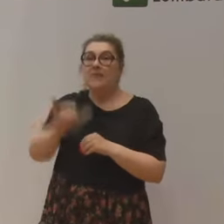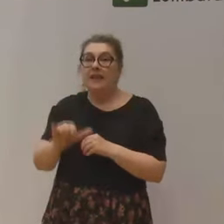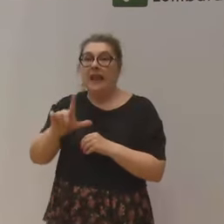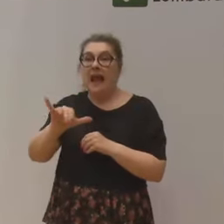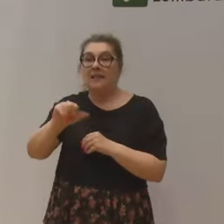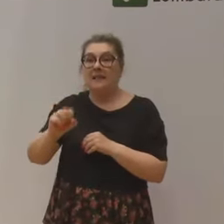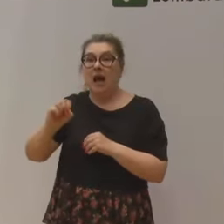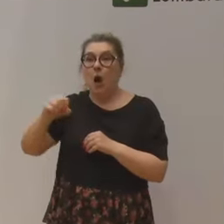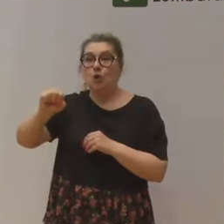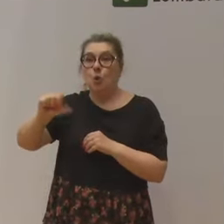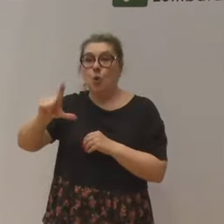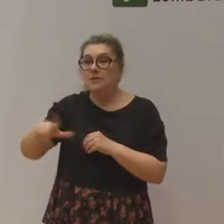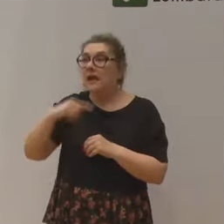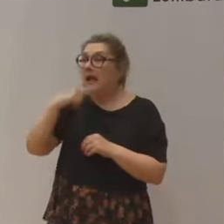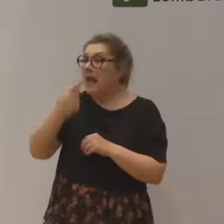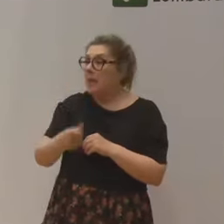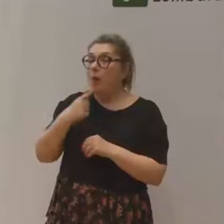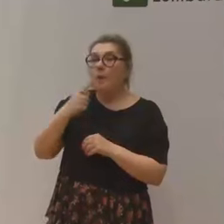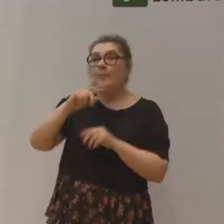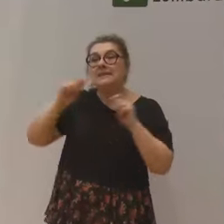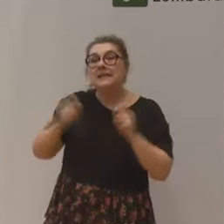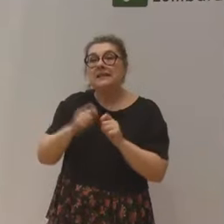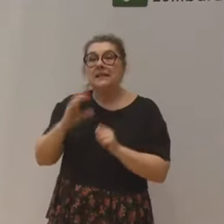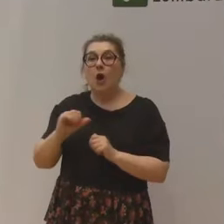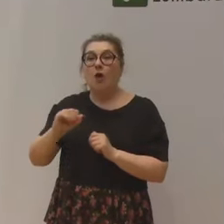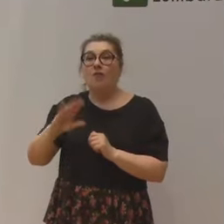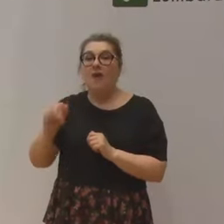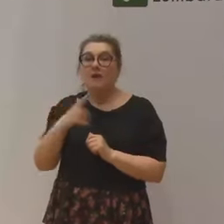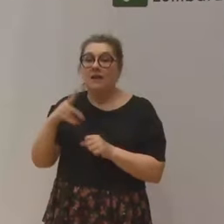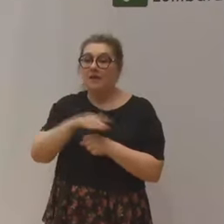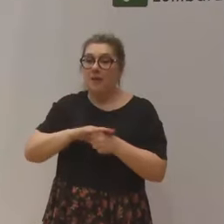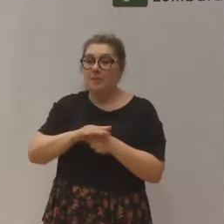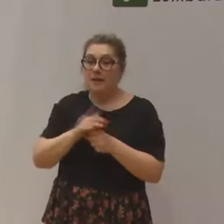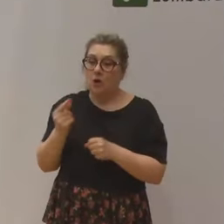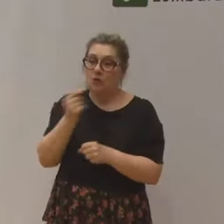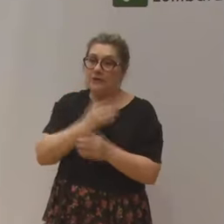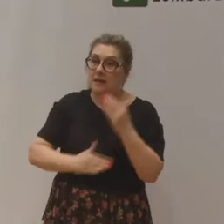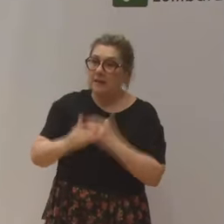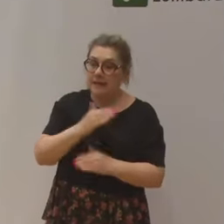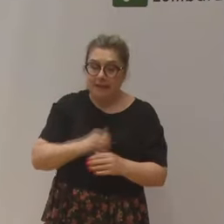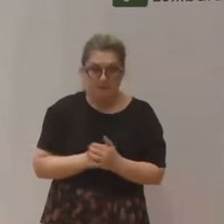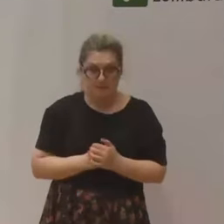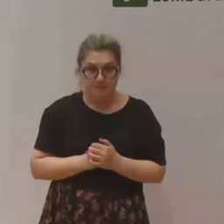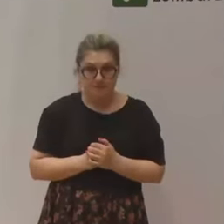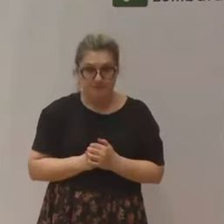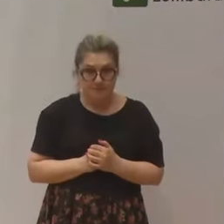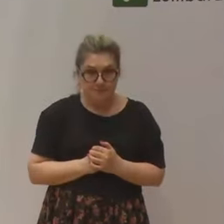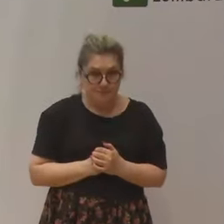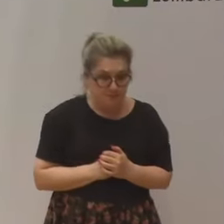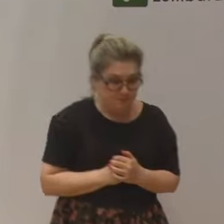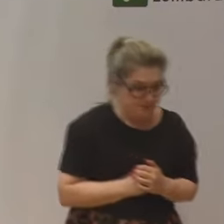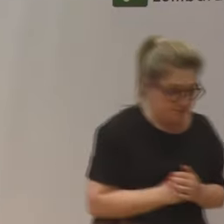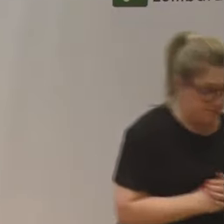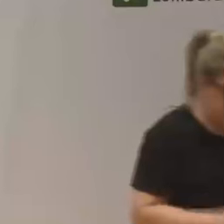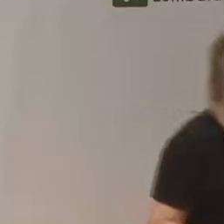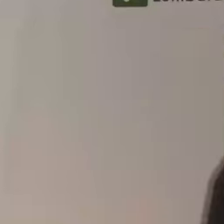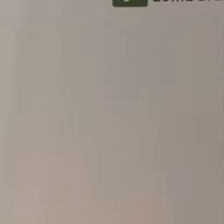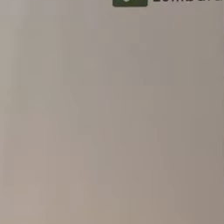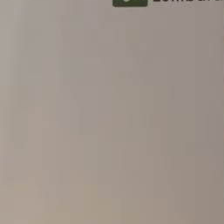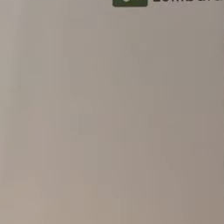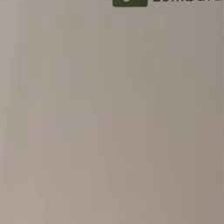e Alessandro Chiarini, presidente di Confad, Coordinamento Nazionale Famiglie con Disabilità APS. Nadia, scusami, era un po' lungo il